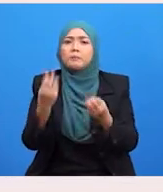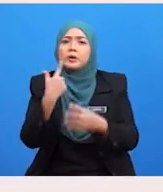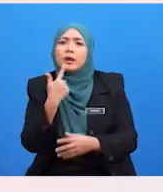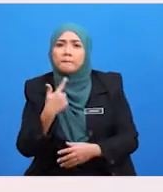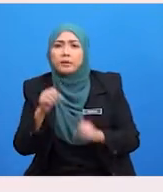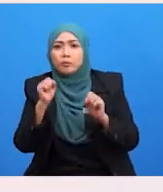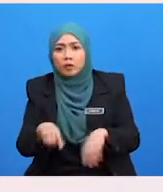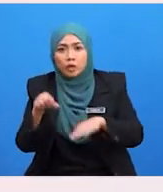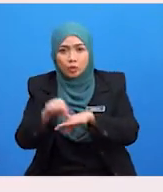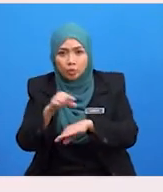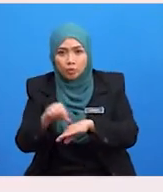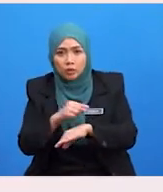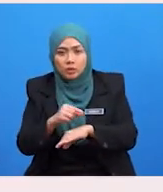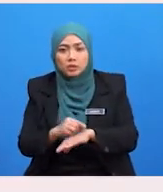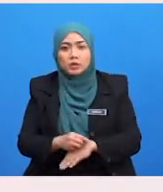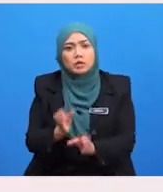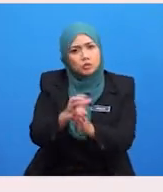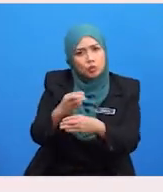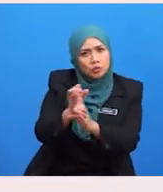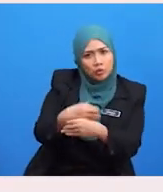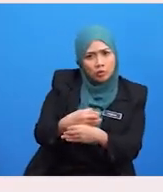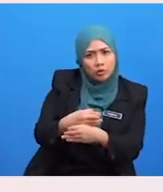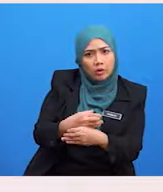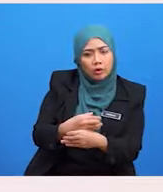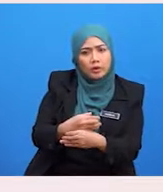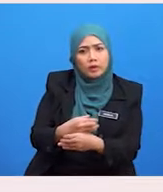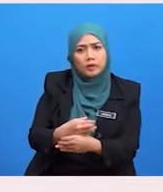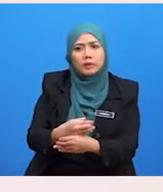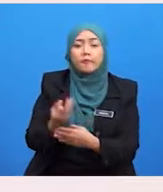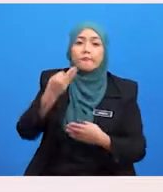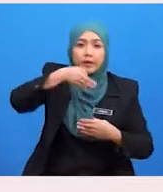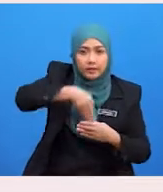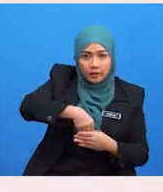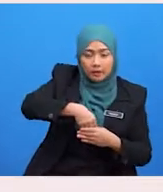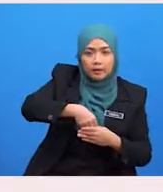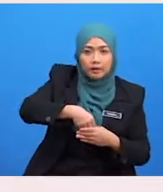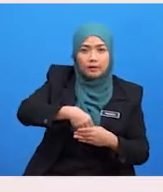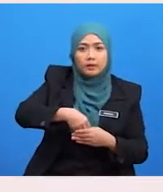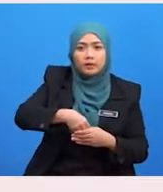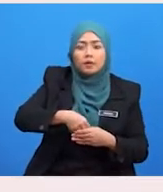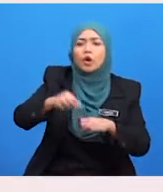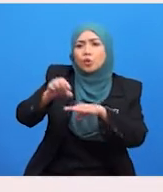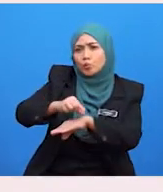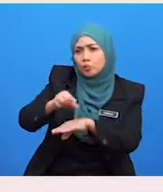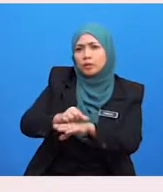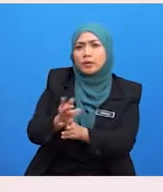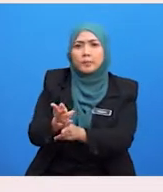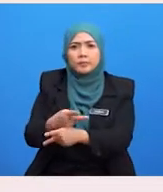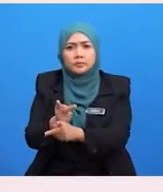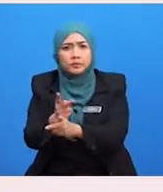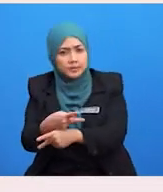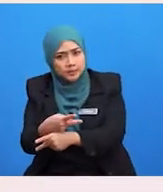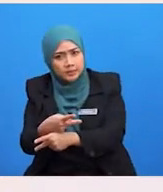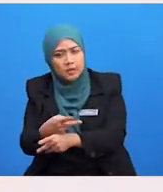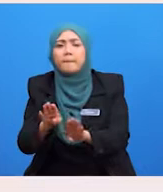corak penggunaan aset, manfaat yang akan diperoleh bagi perniagaan tersebut, menggunakan prinsip ketekalan